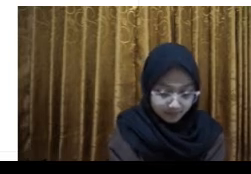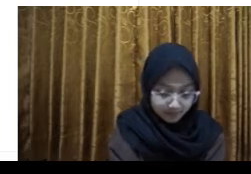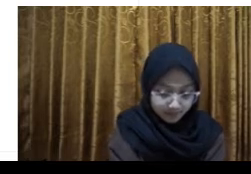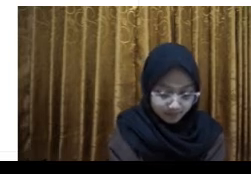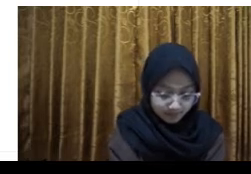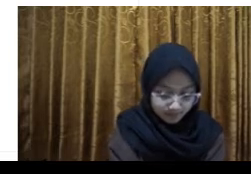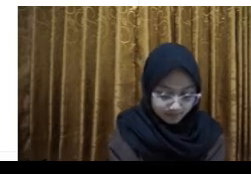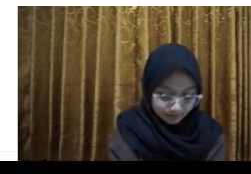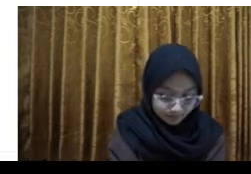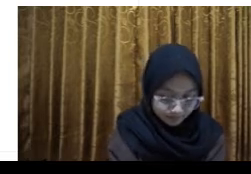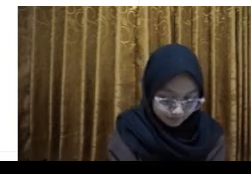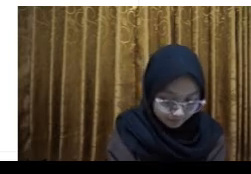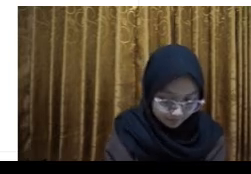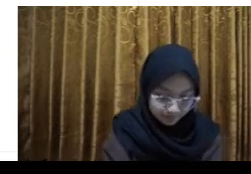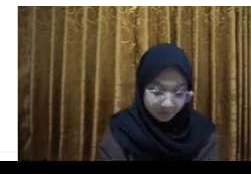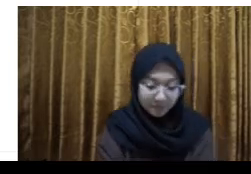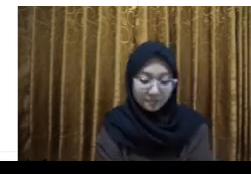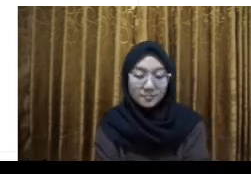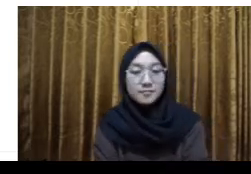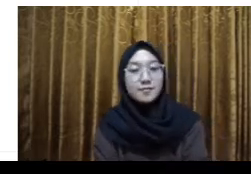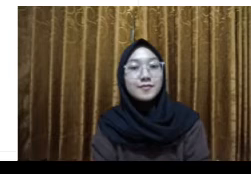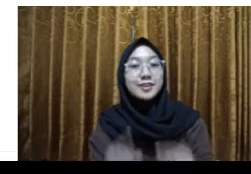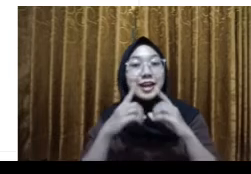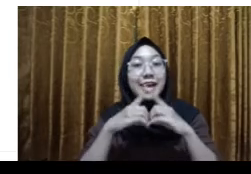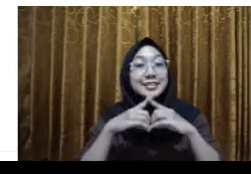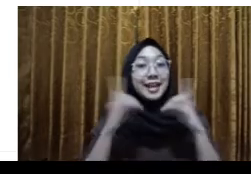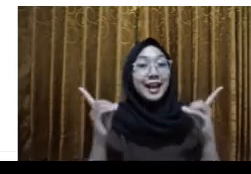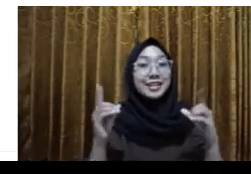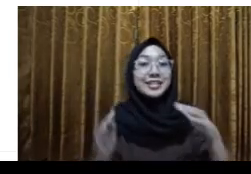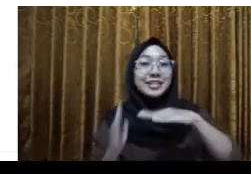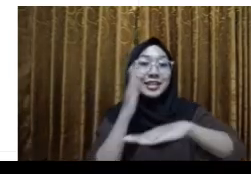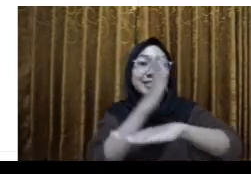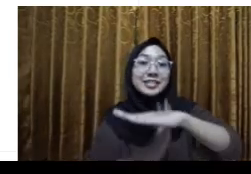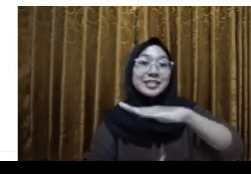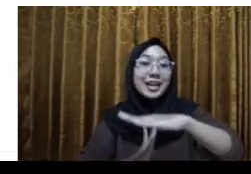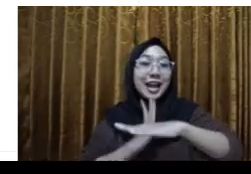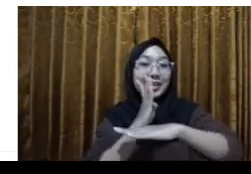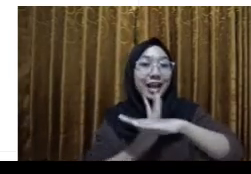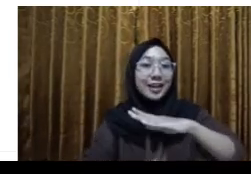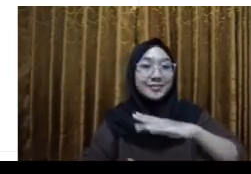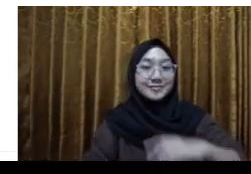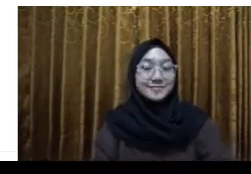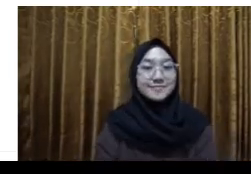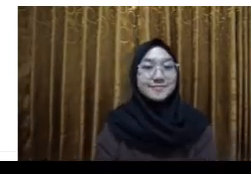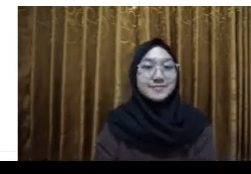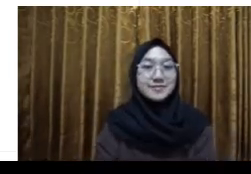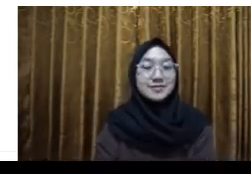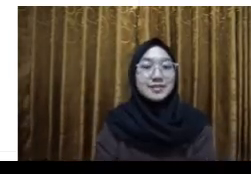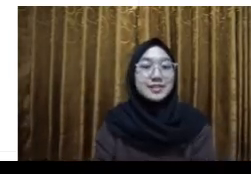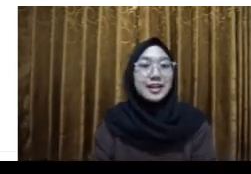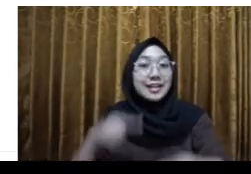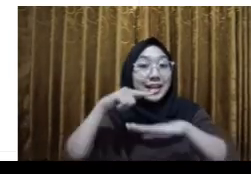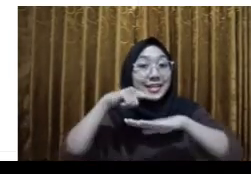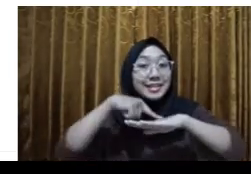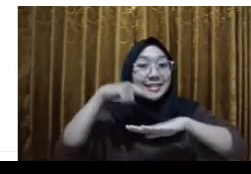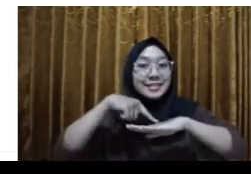2021-0521 at 12.54.29. TTD bootdamonic.png 11 of 12. Nah, ini